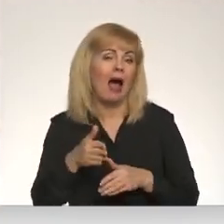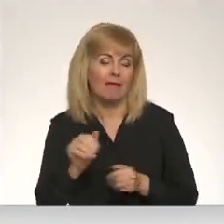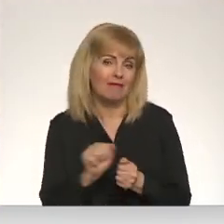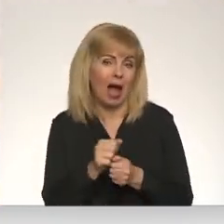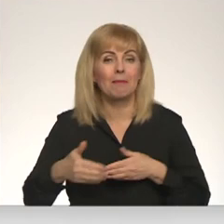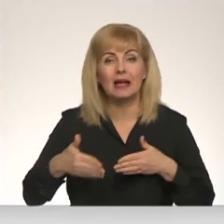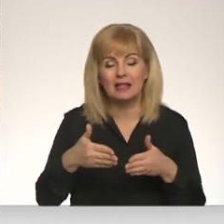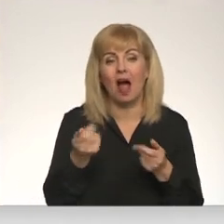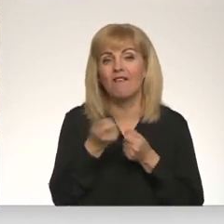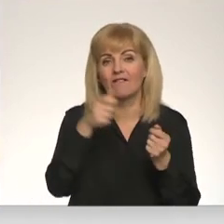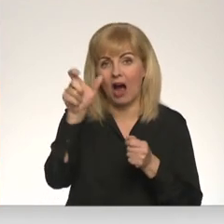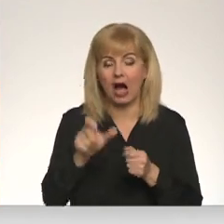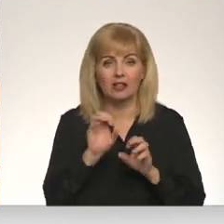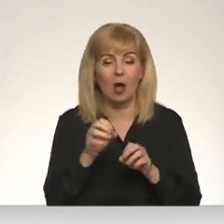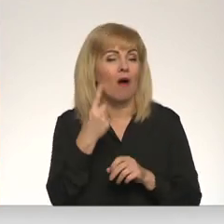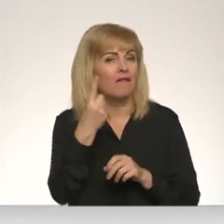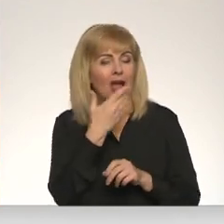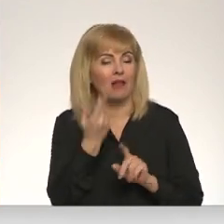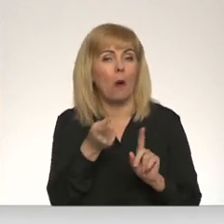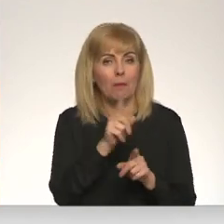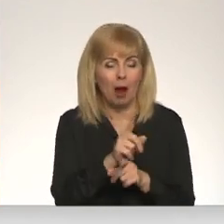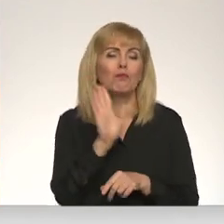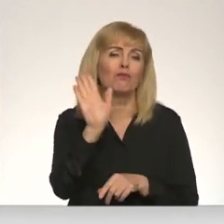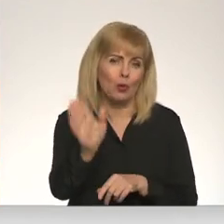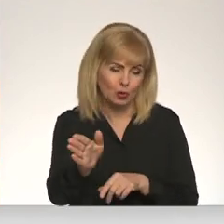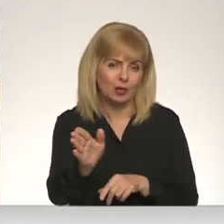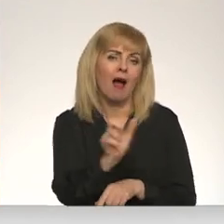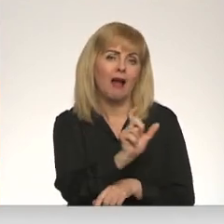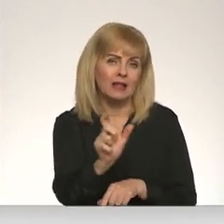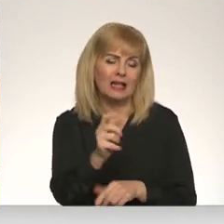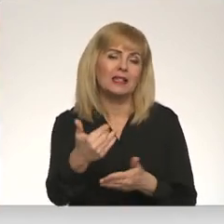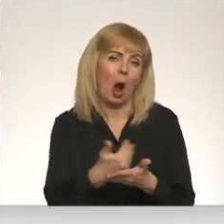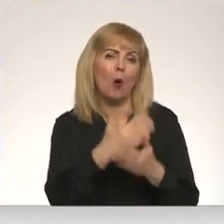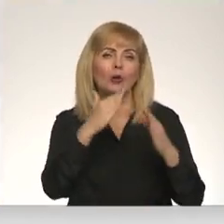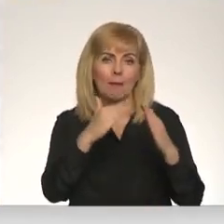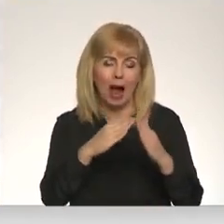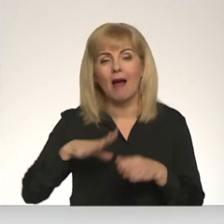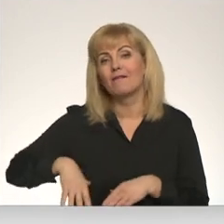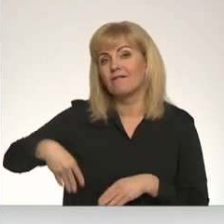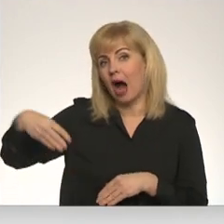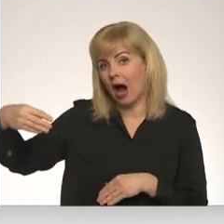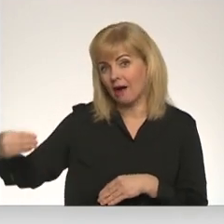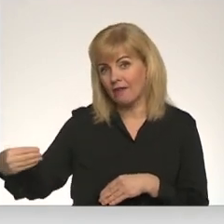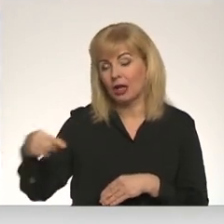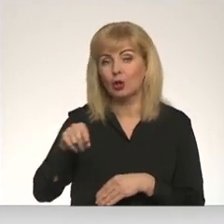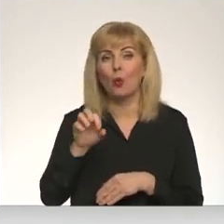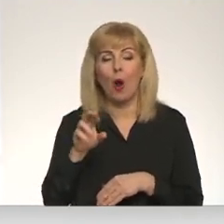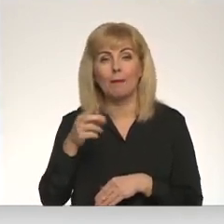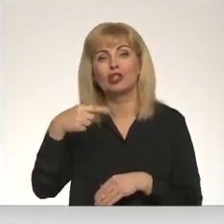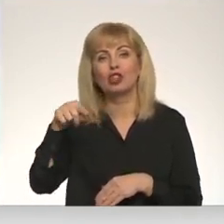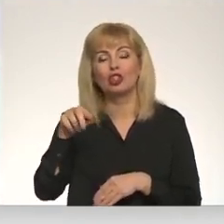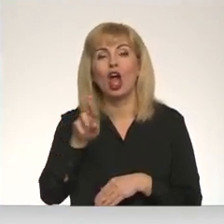atklāja, ka šīs nav vienīgās pārmaiņas. Iecerēts, ka drīz pie jaunām mājām tiks vāveres – Tomiņa, Čita un